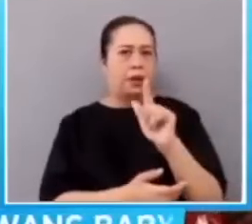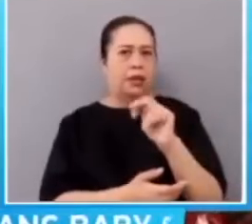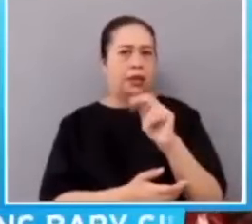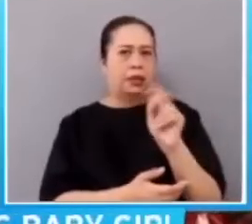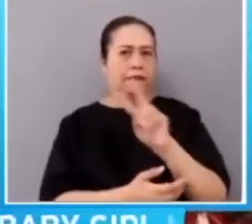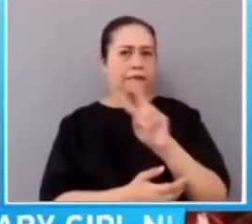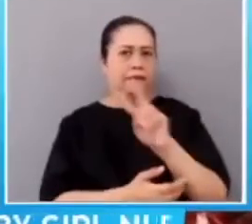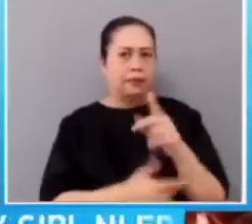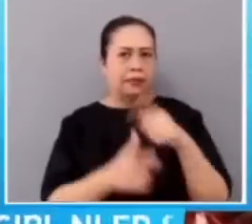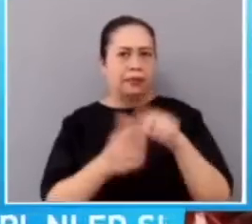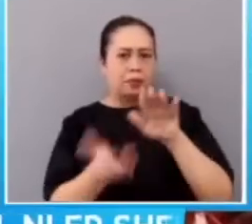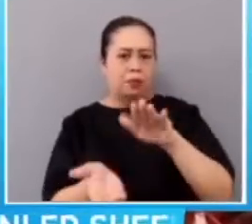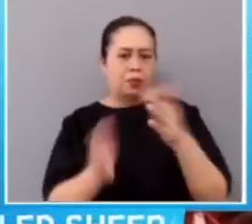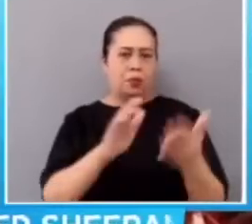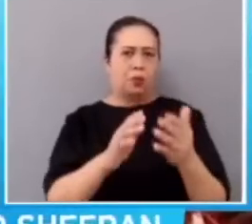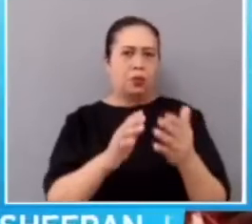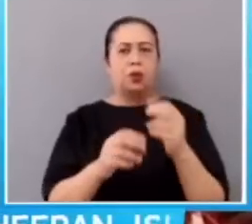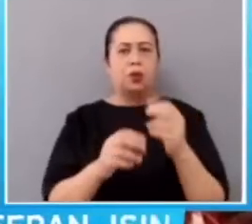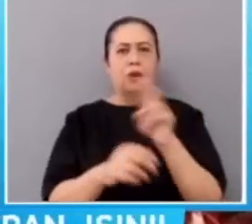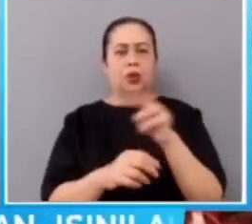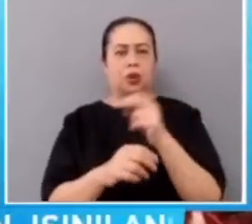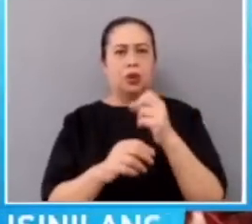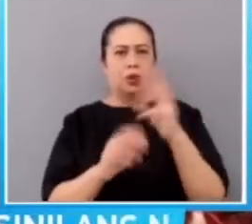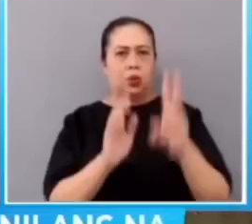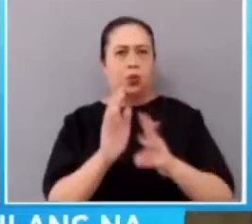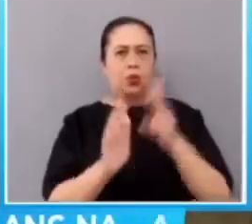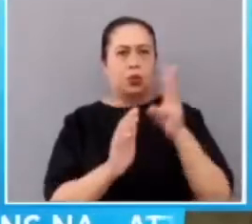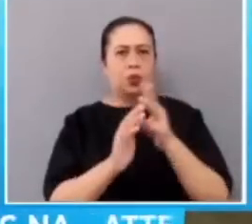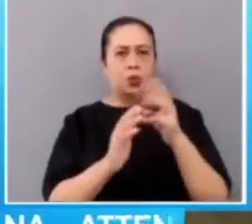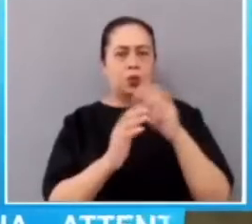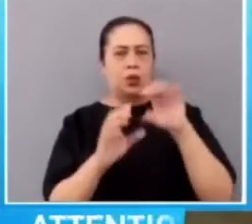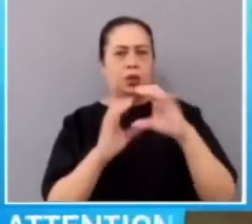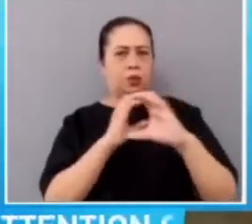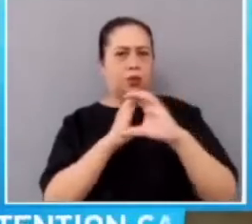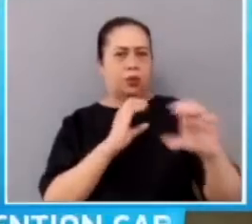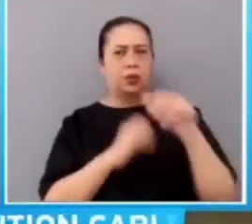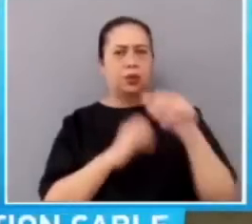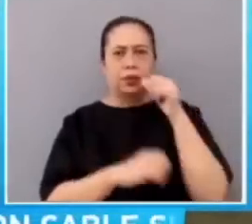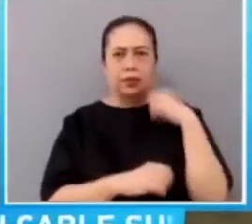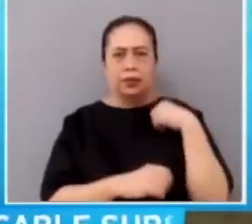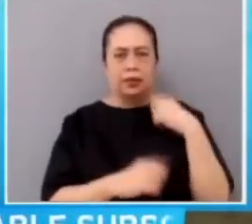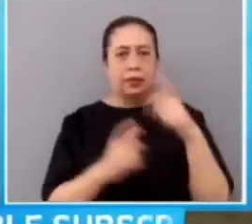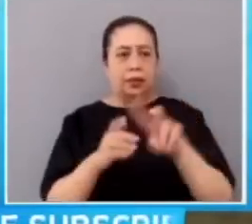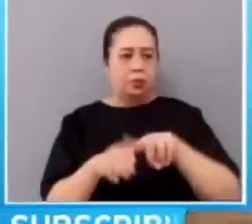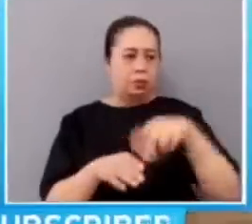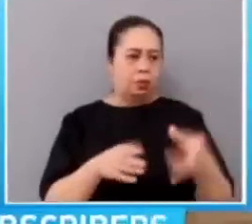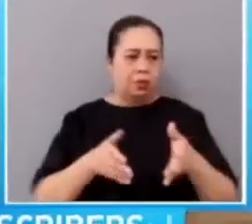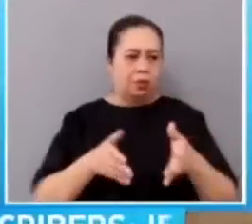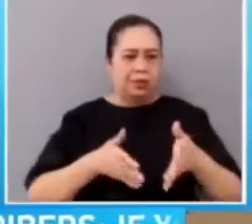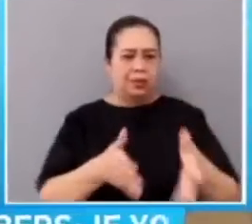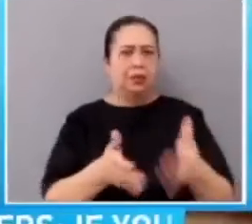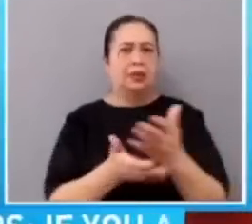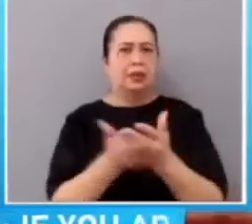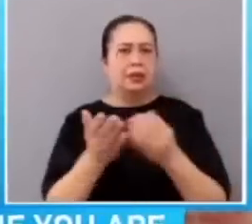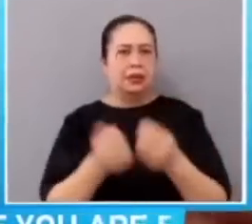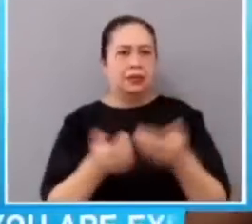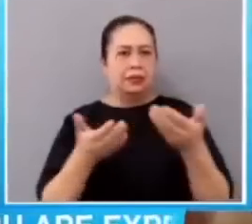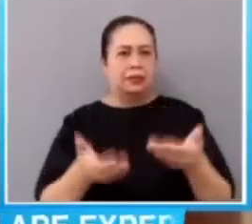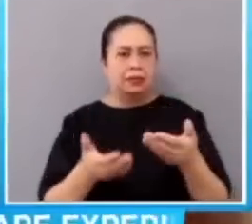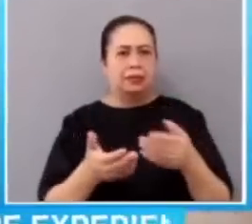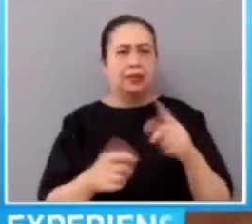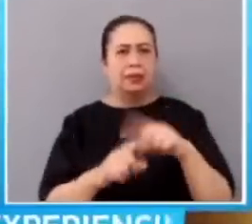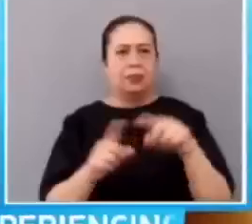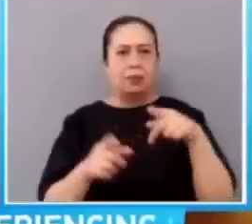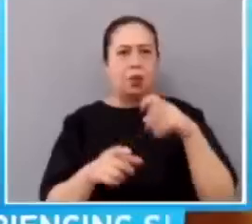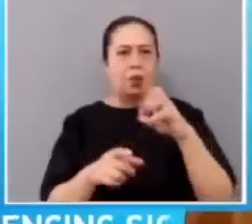ang 22-wheeler na ito pasado alas 10 kagabi. Tumapon sa kalsada ang ilan sa karga nitong mga pollard o yung panghalo sa